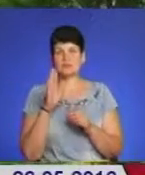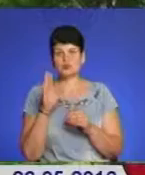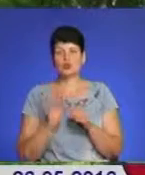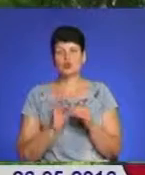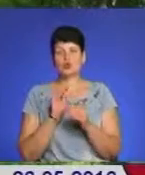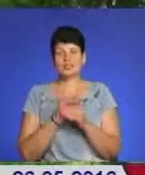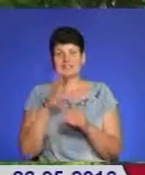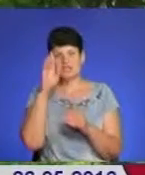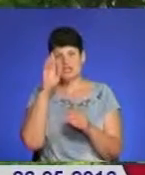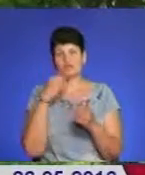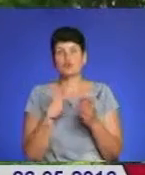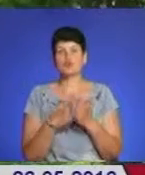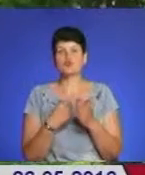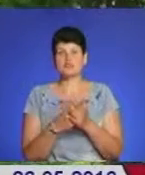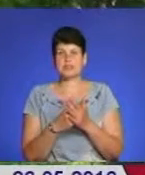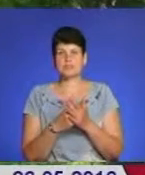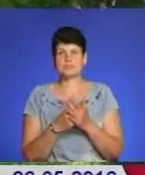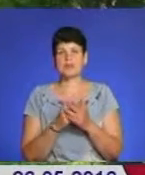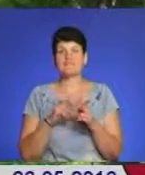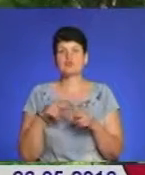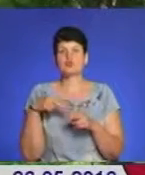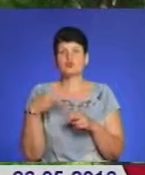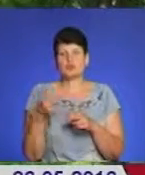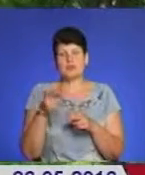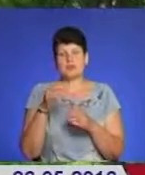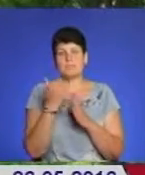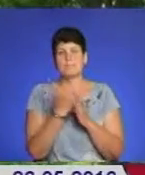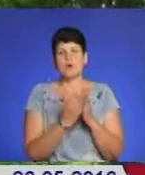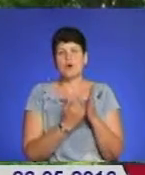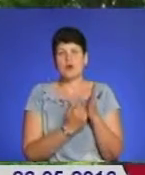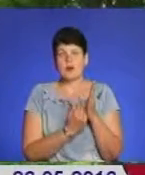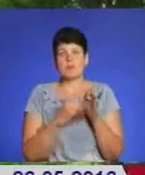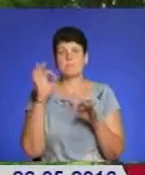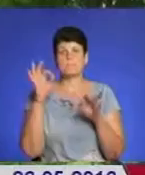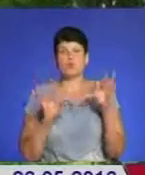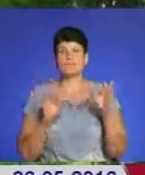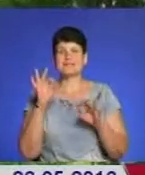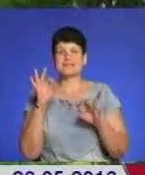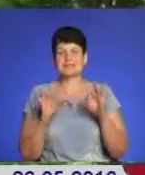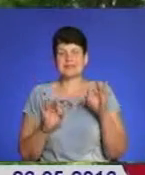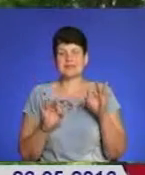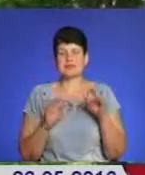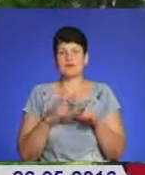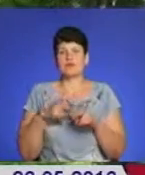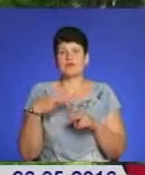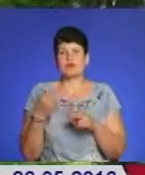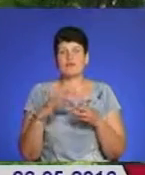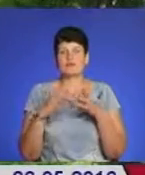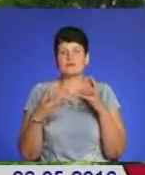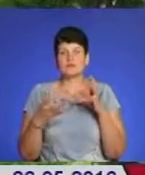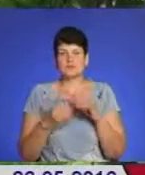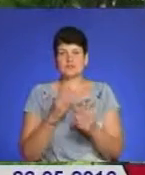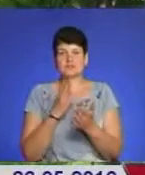з державного бюджету. Відшкодування програми процентів чи відшкодування в сумі йде